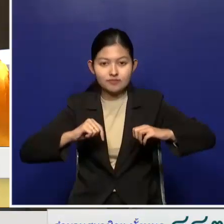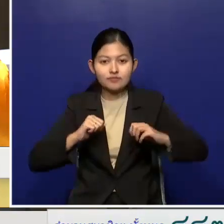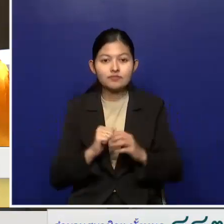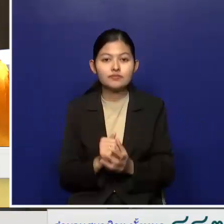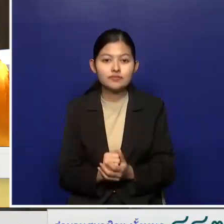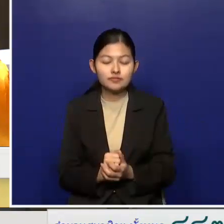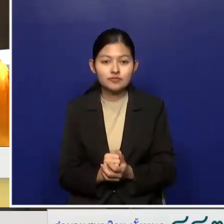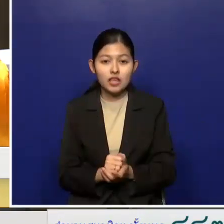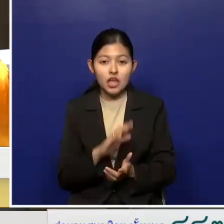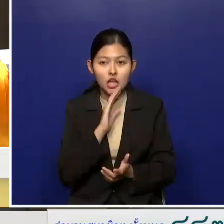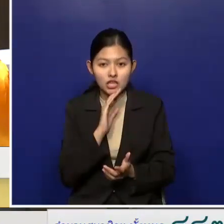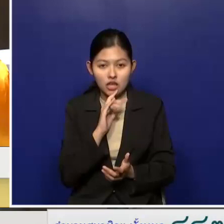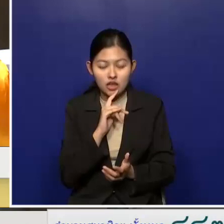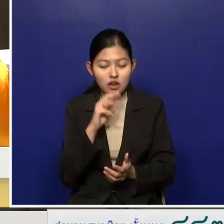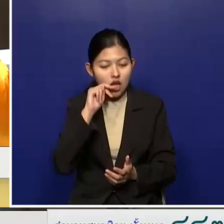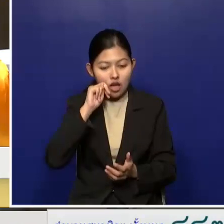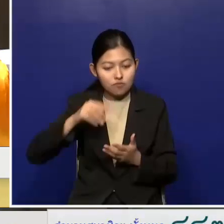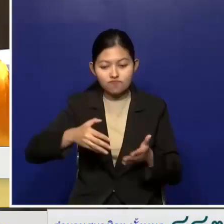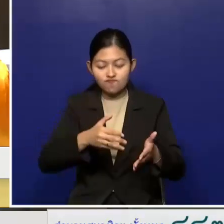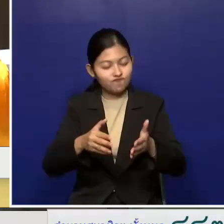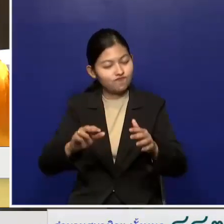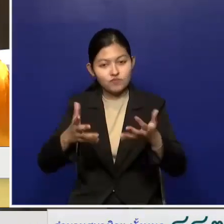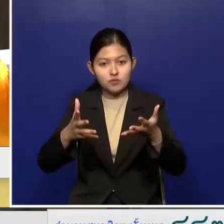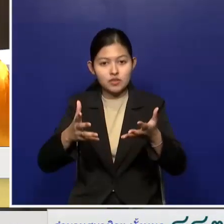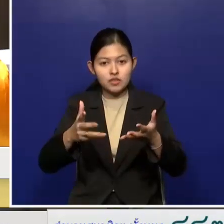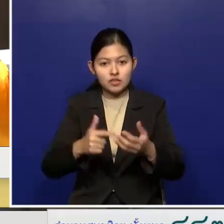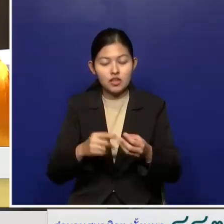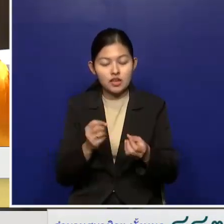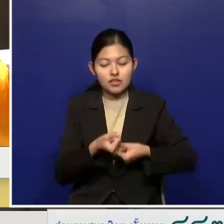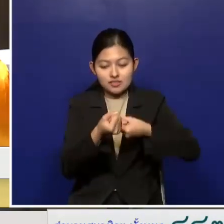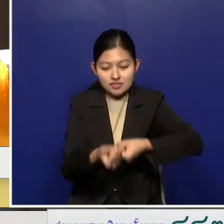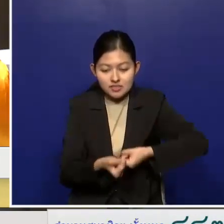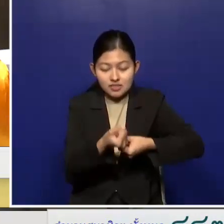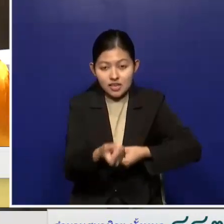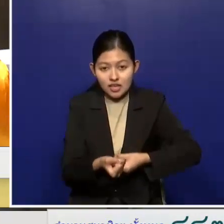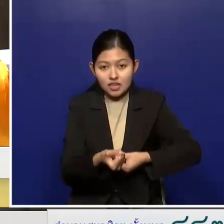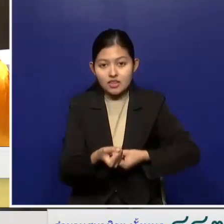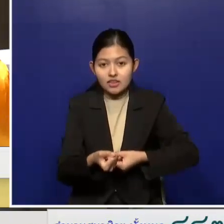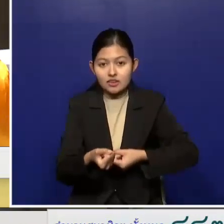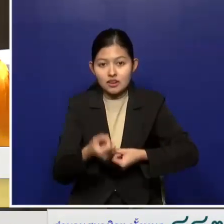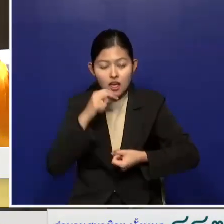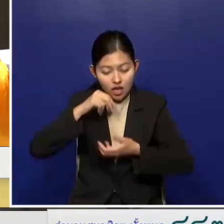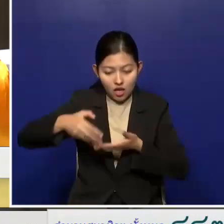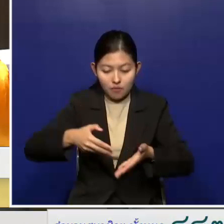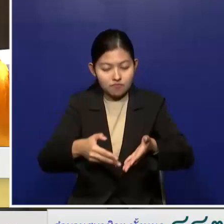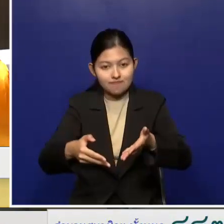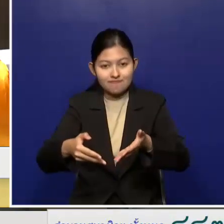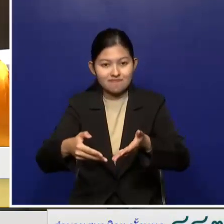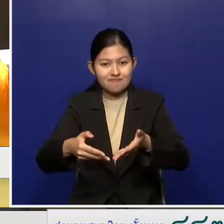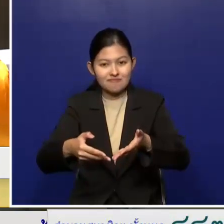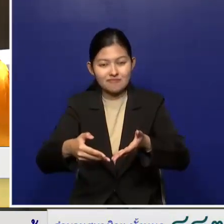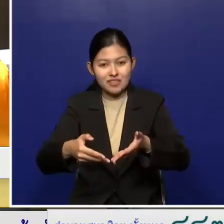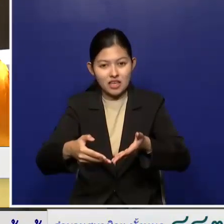าเกิดว่าเราไม่มีน้ำนะคะในการทำการเกษตรอยากจะบอกเลยค่ะว่าไม่มีน้ำ